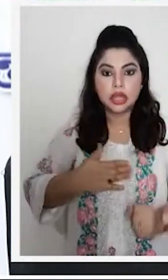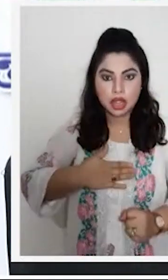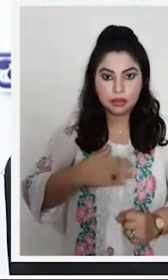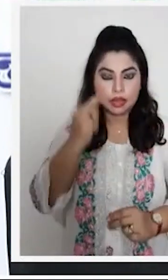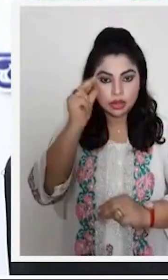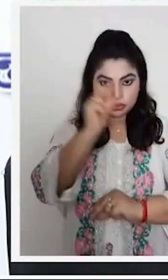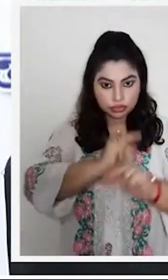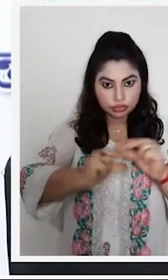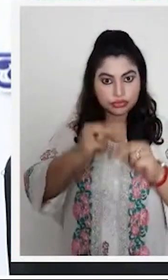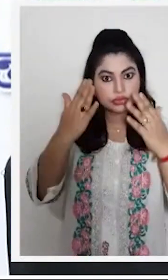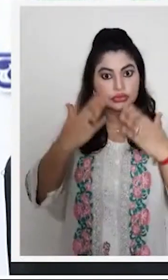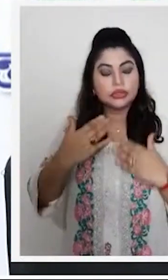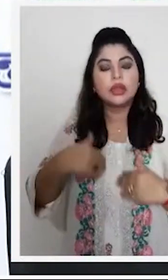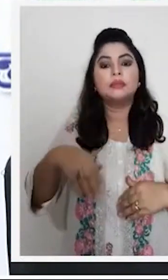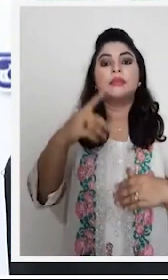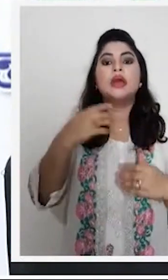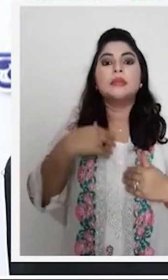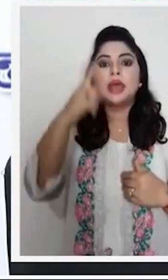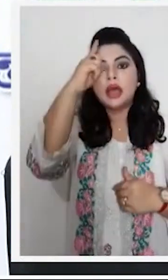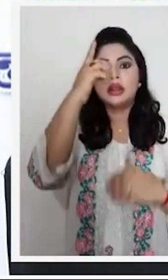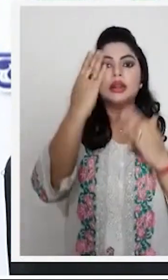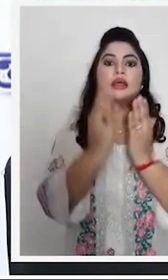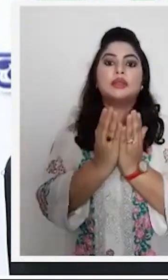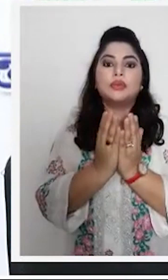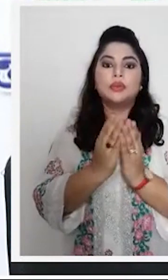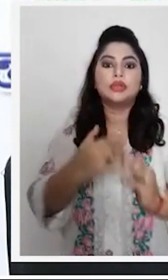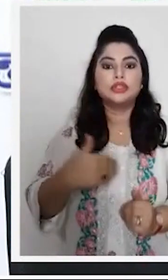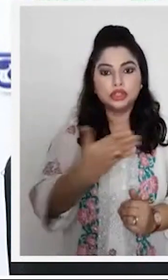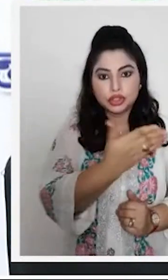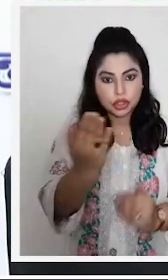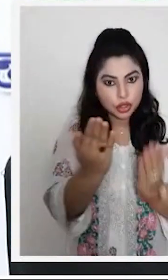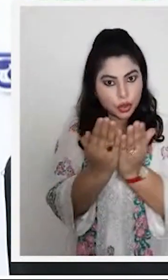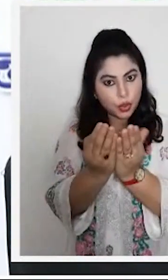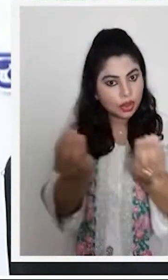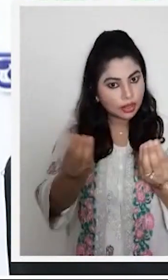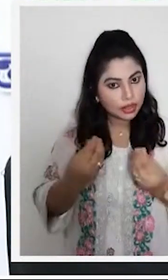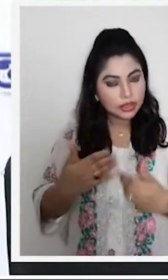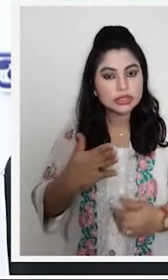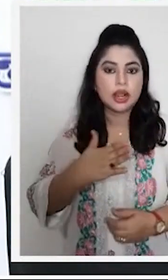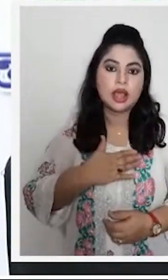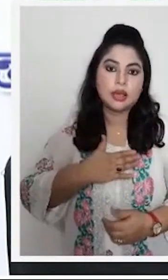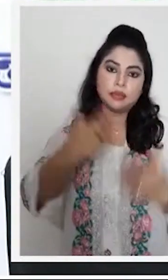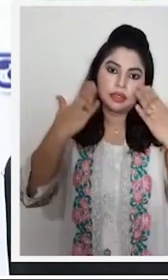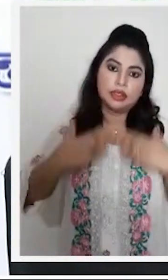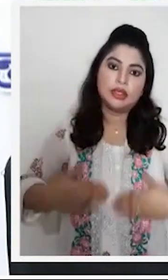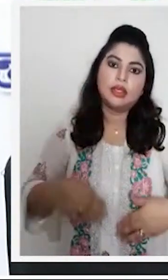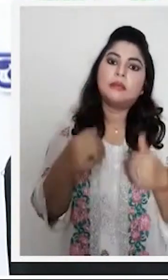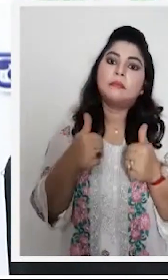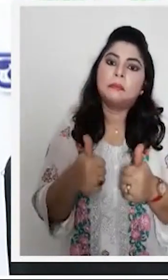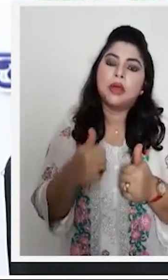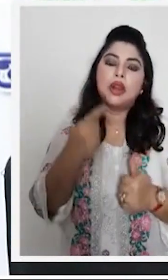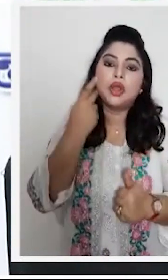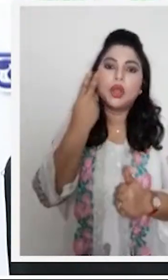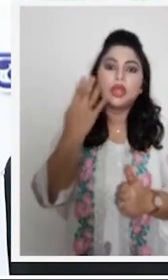আমাকে বেশ কয়েকদিন হাসপাতালে ভর্তি হয়ে চিকিৎসা নিতে হয়েছিল। আল্লাহর কাছে হাজার শুকরিয়া,